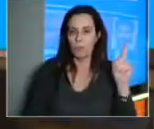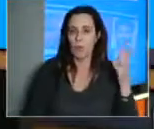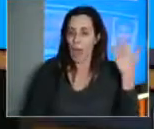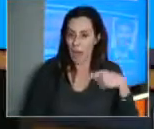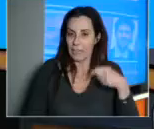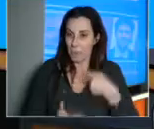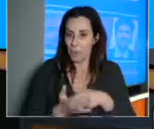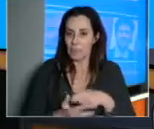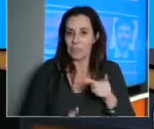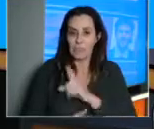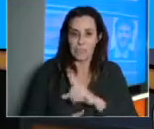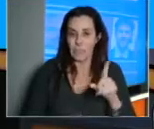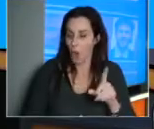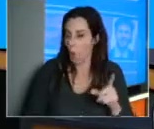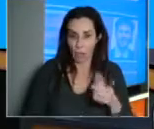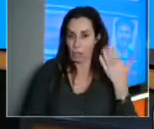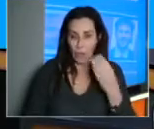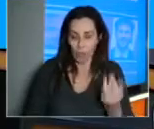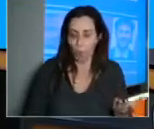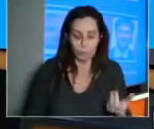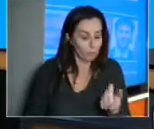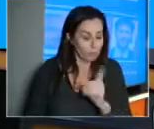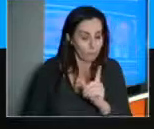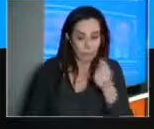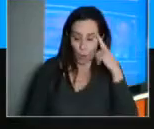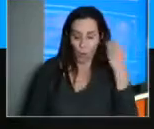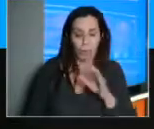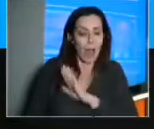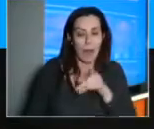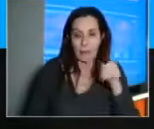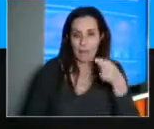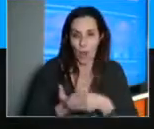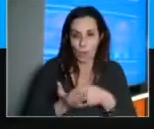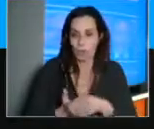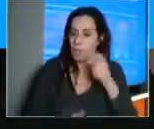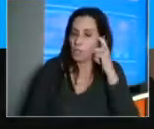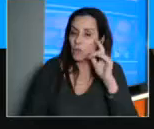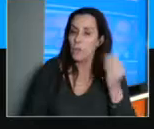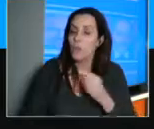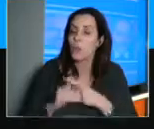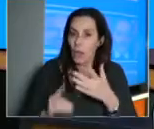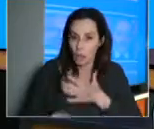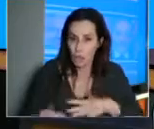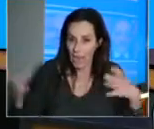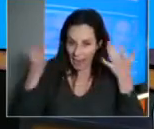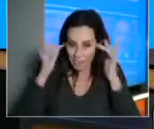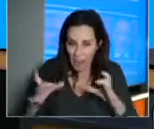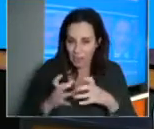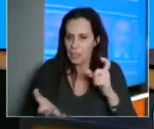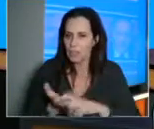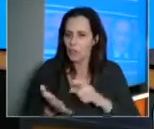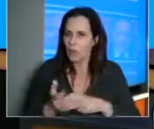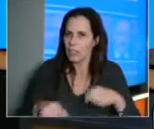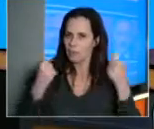היית באוצר. זה לא היה טוב. זה לא רעיון טוב. אל תלך לאוצר. תחשוב על משהו אחר. אתה רוצה להיות חברתי? תדרוש את